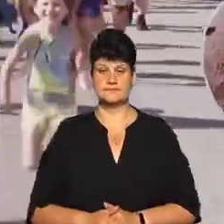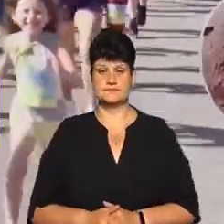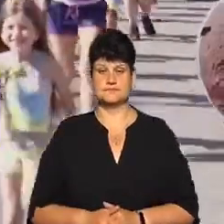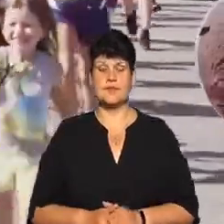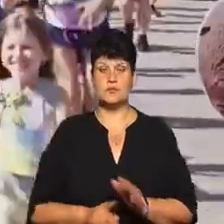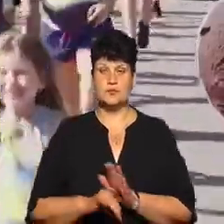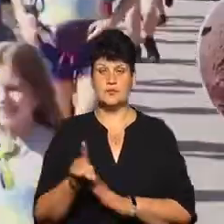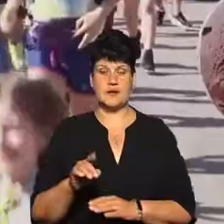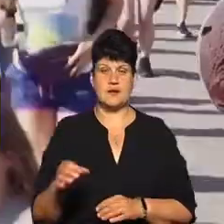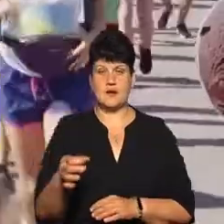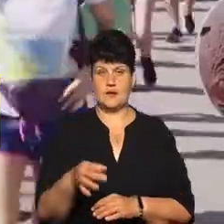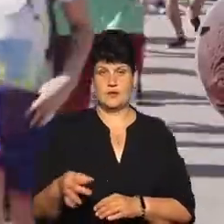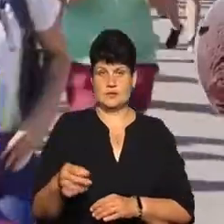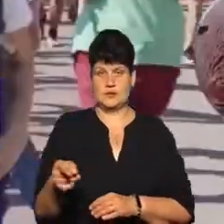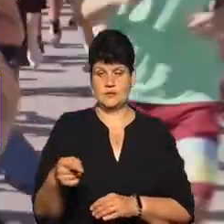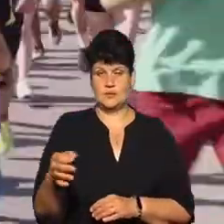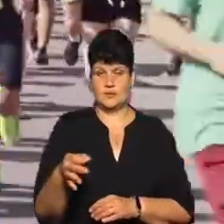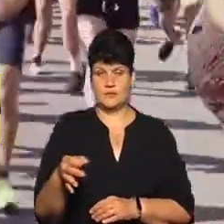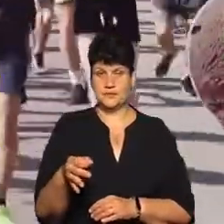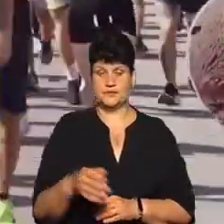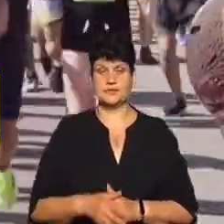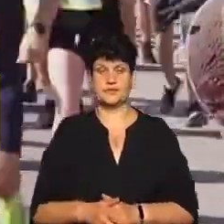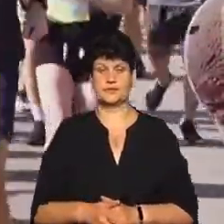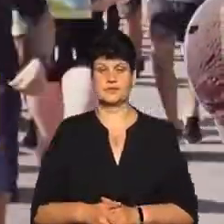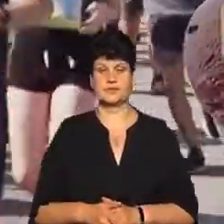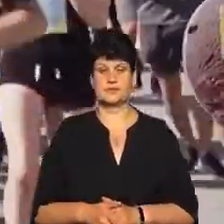Стартують від набережної Тернопільського ставу.